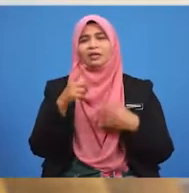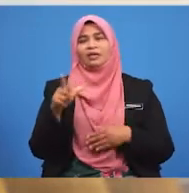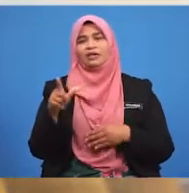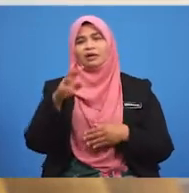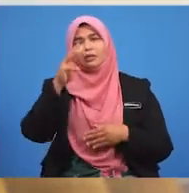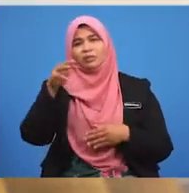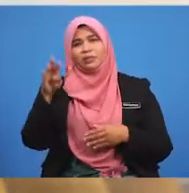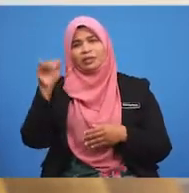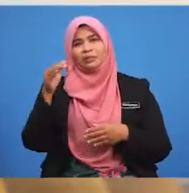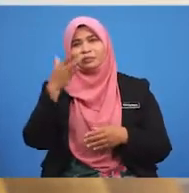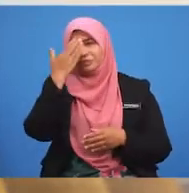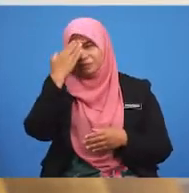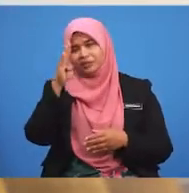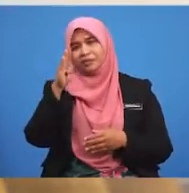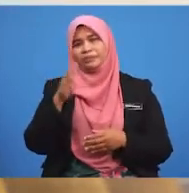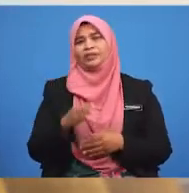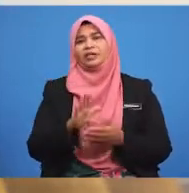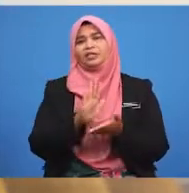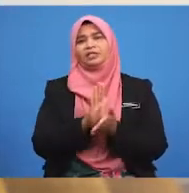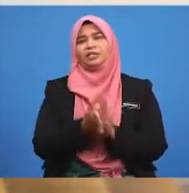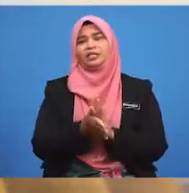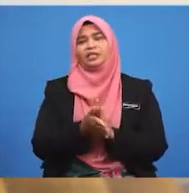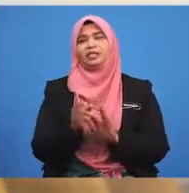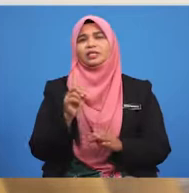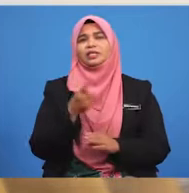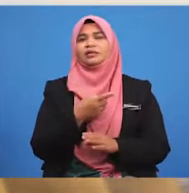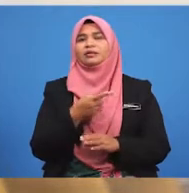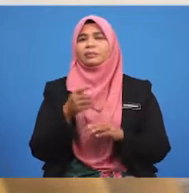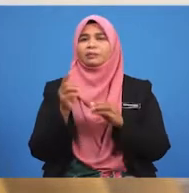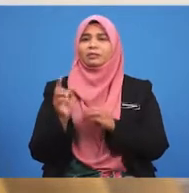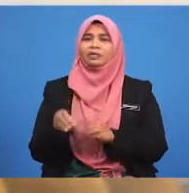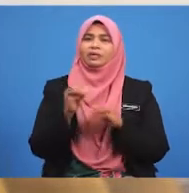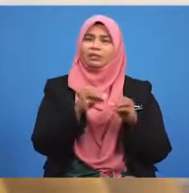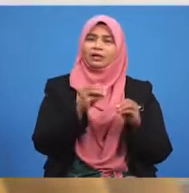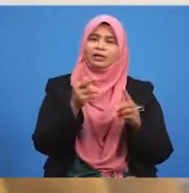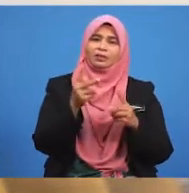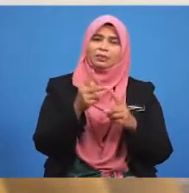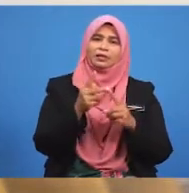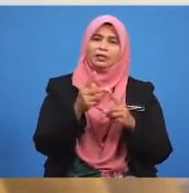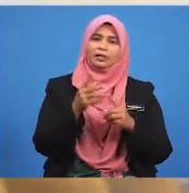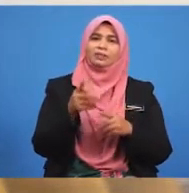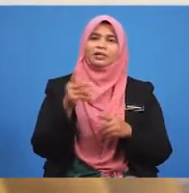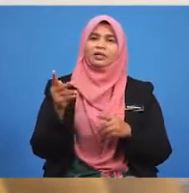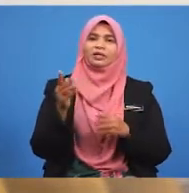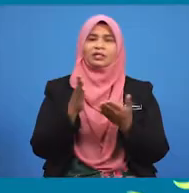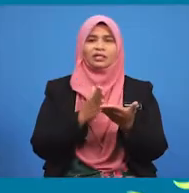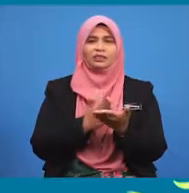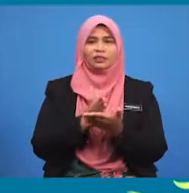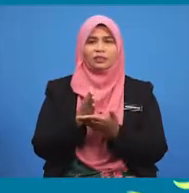Sudah tentu cepat menerima apa yang saya sampaikan. Jadi, kita pindah pada perkara yang seterusnya,